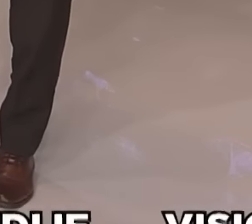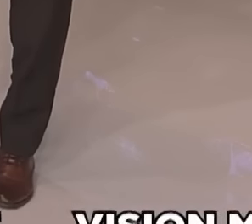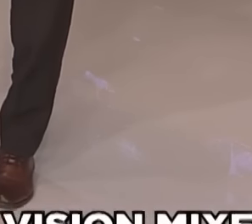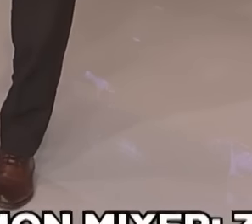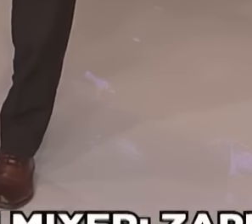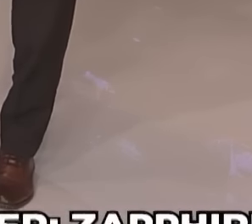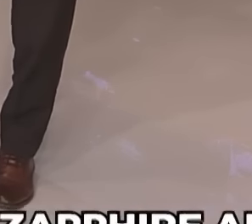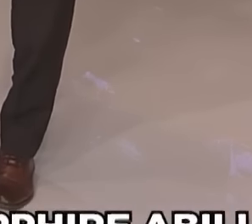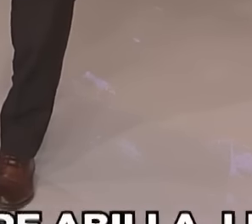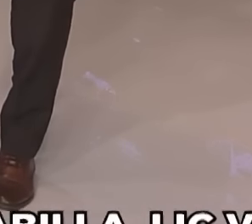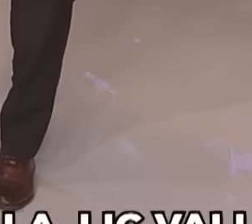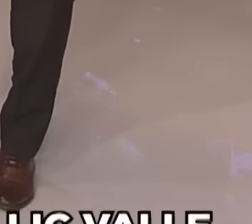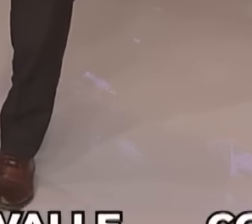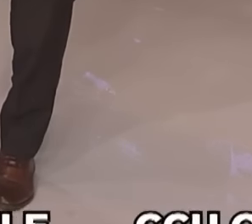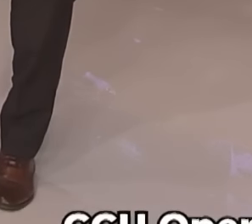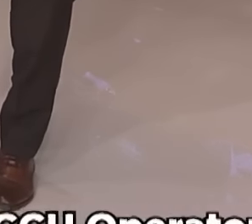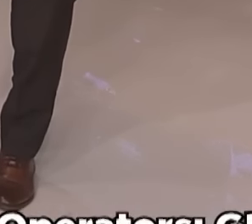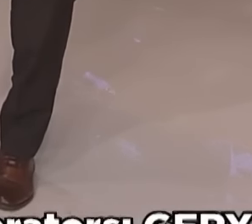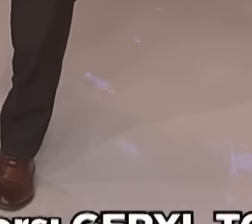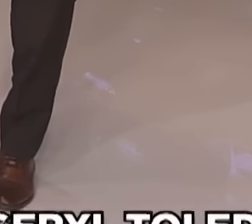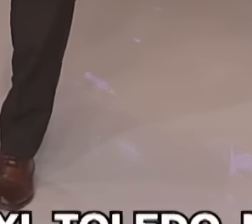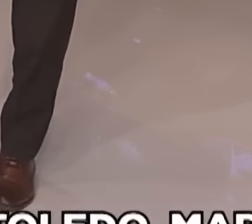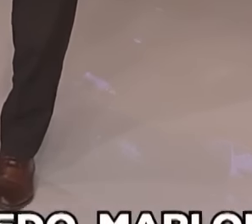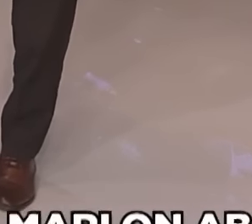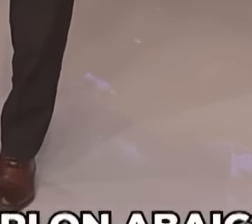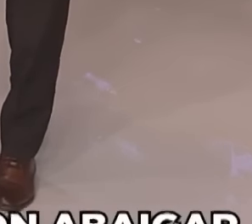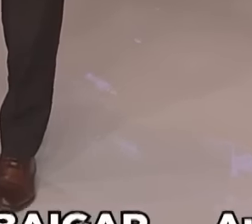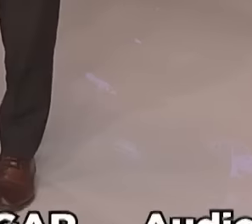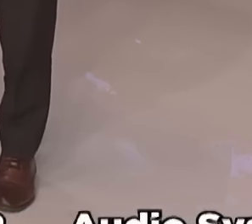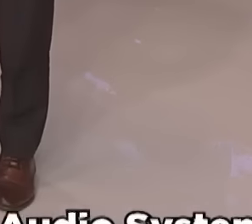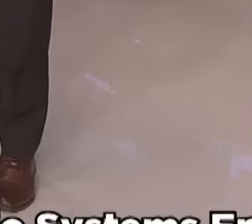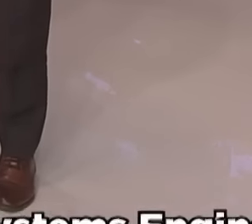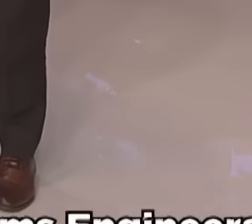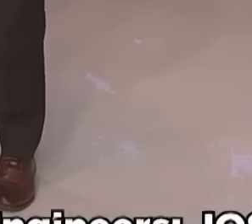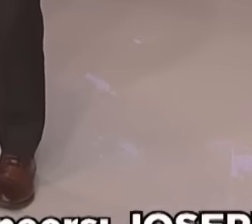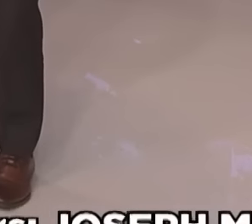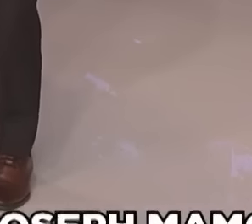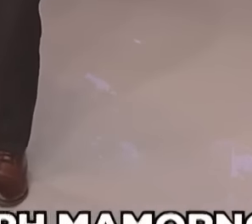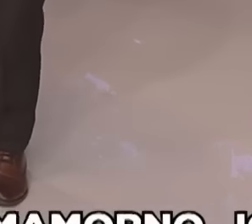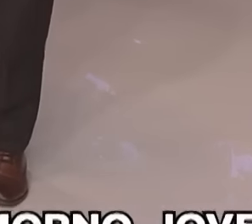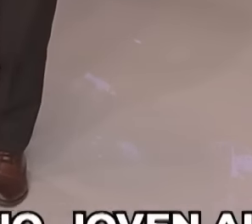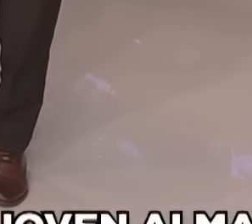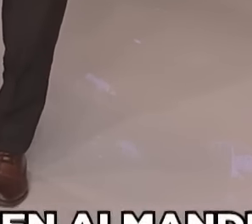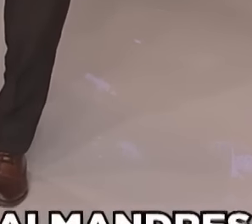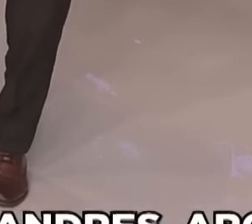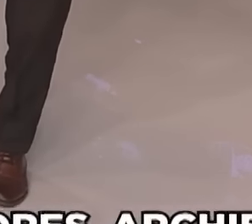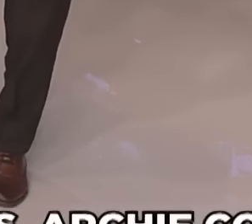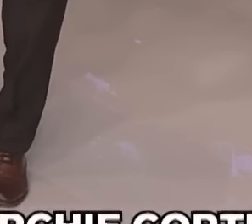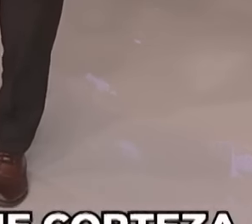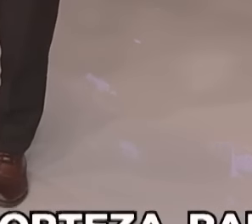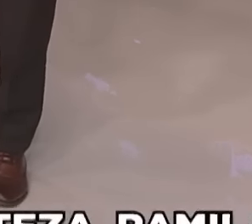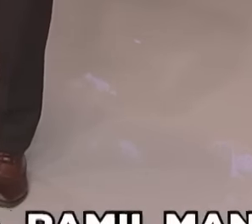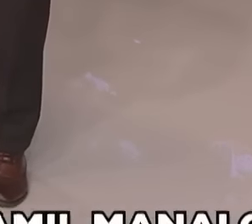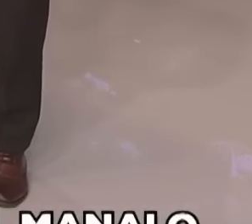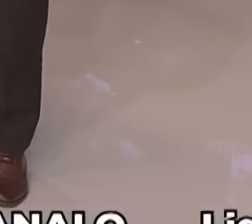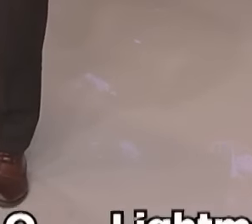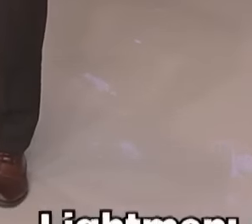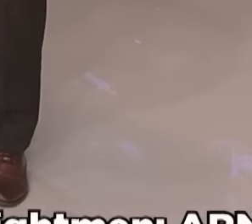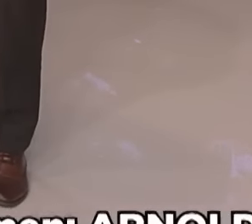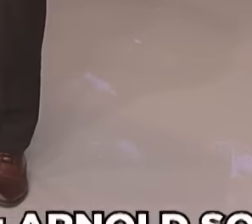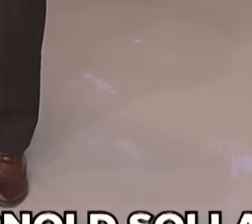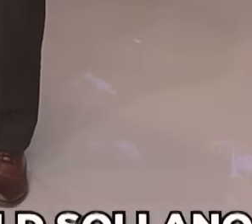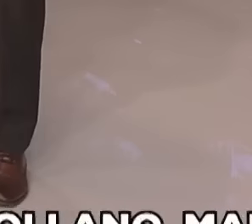Mandaluyong, yung sa Caloocan. Sa May Tondo, ang dami. Ang pangitingnan. Pangitingnan talaga.